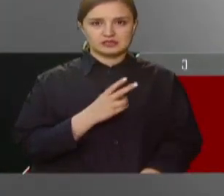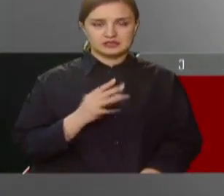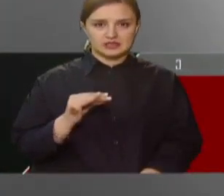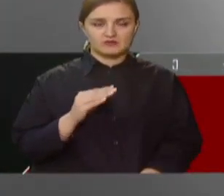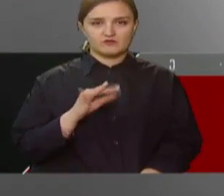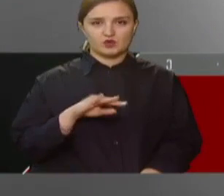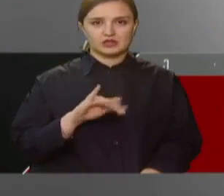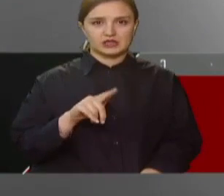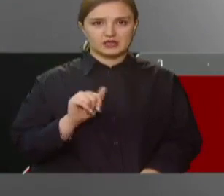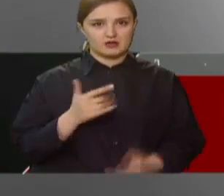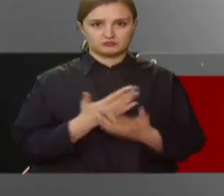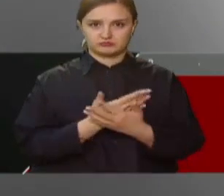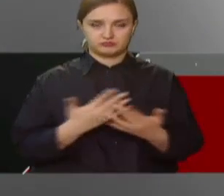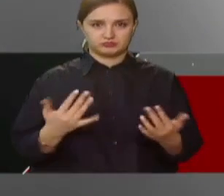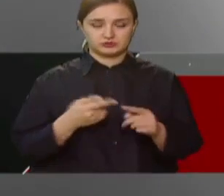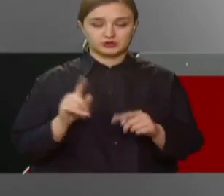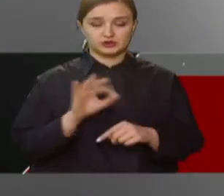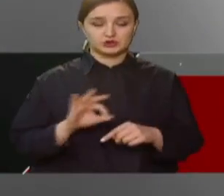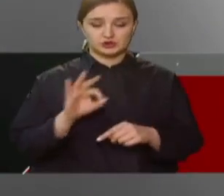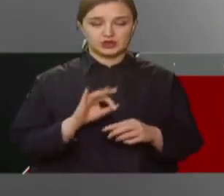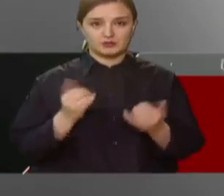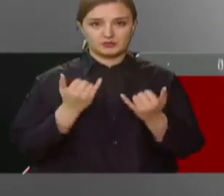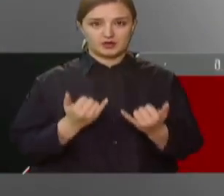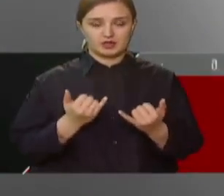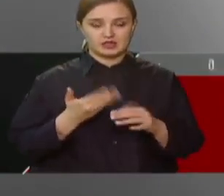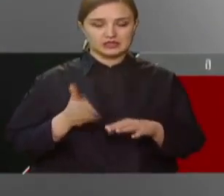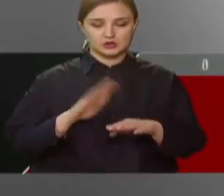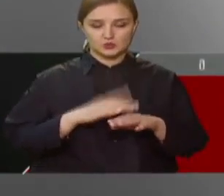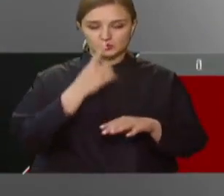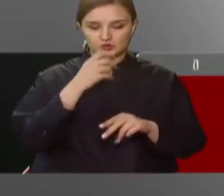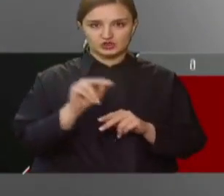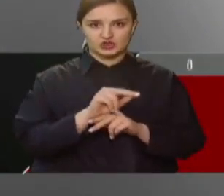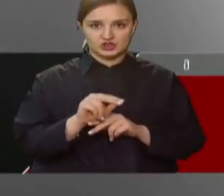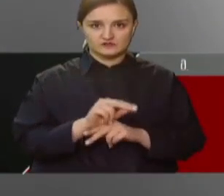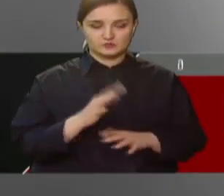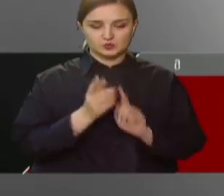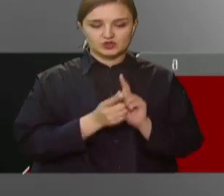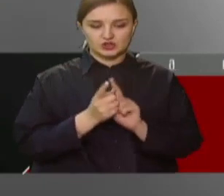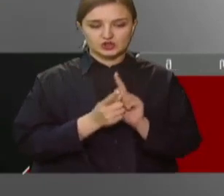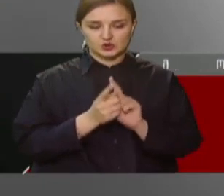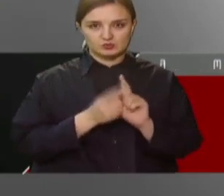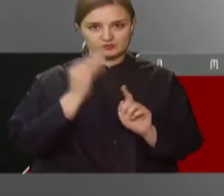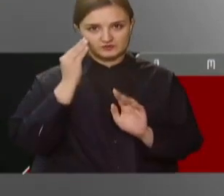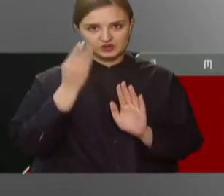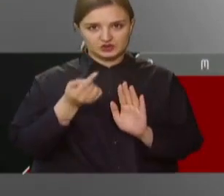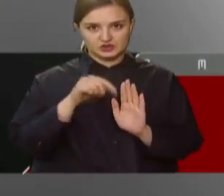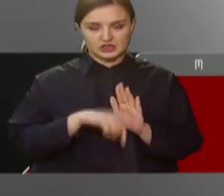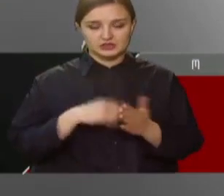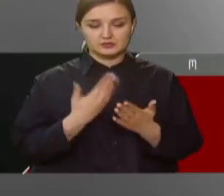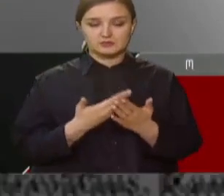ფოტიგა და ასე შემდეგ. Ra ce e bahla, critical și nișuna bistu, șestora pe bis și nars.